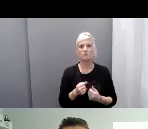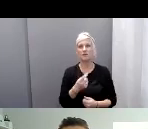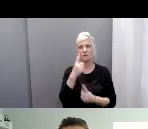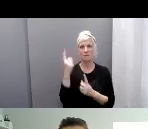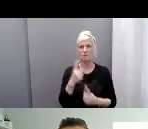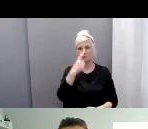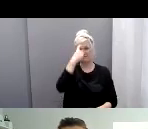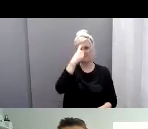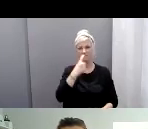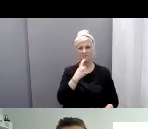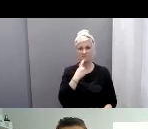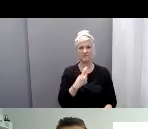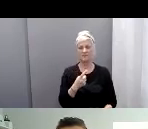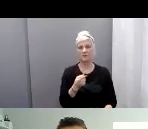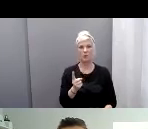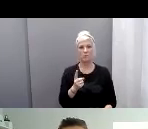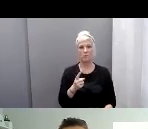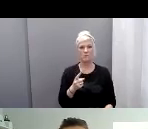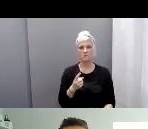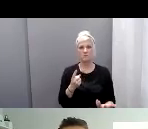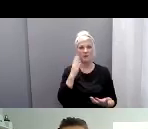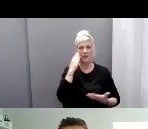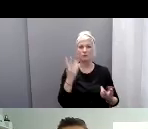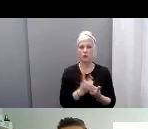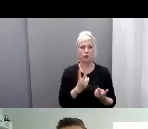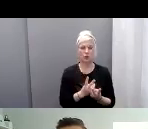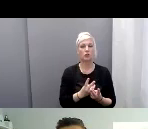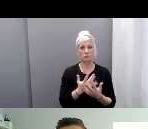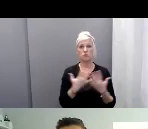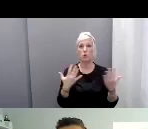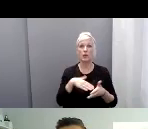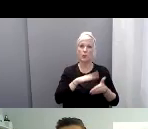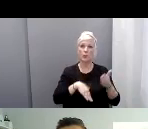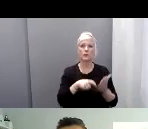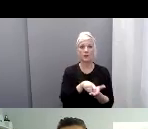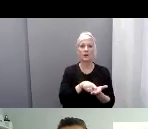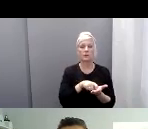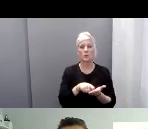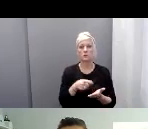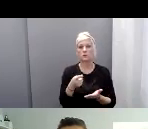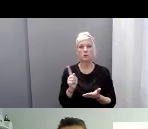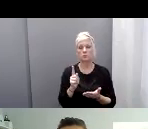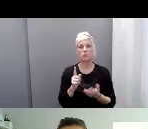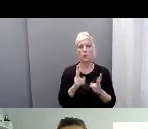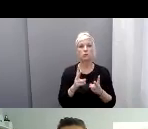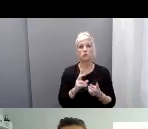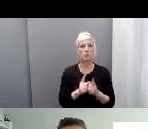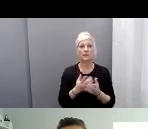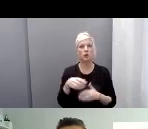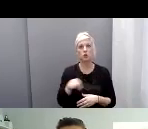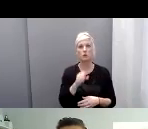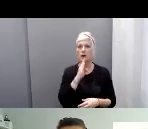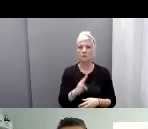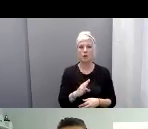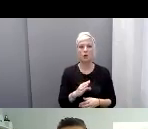vet att många andra asexuella utan diagnoser inte heller blir tagen på allvar. Men varje gång jag nämner det för någon får jag alltid höra att